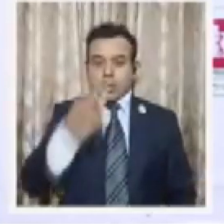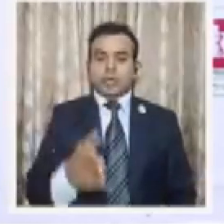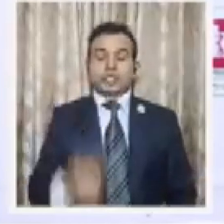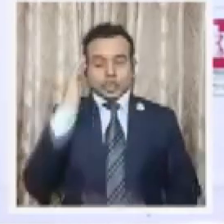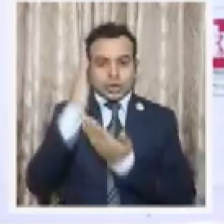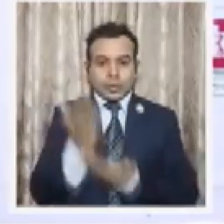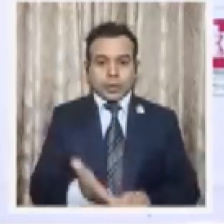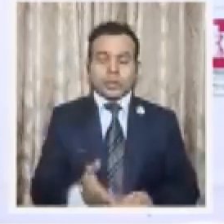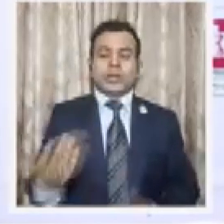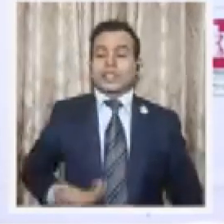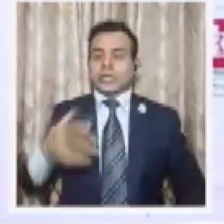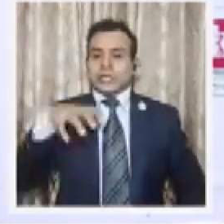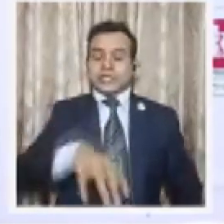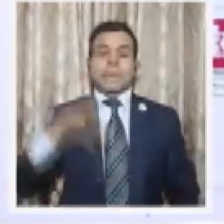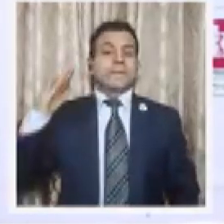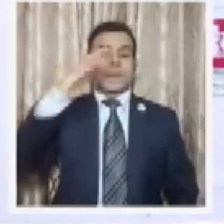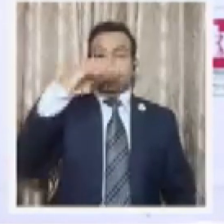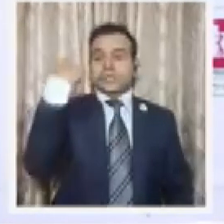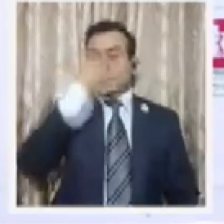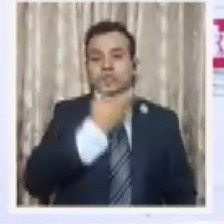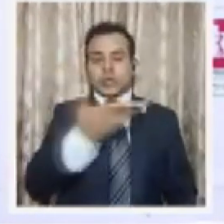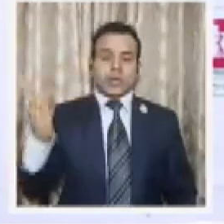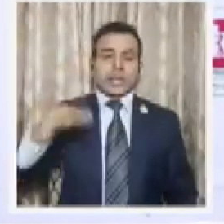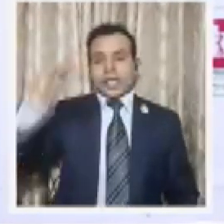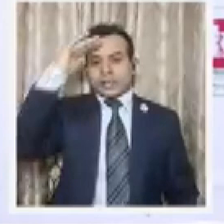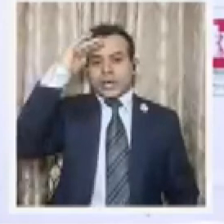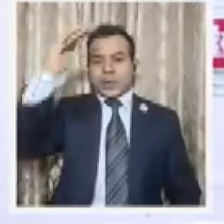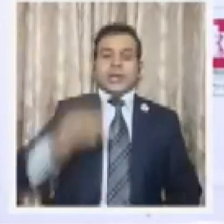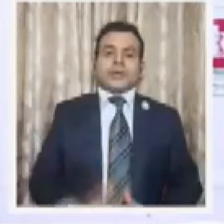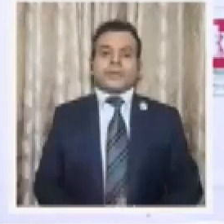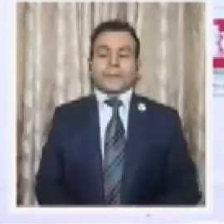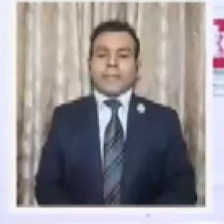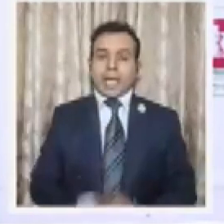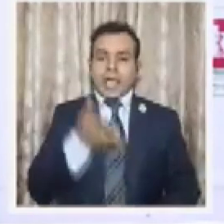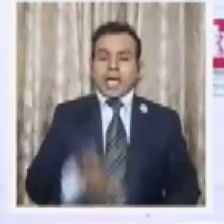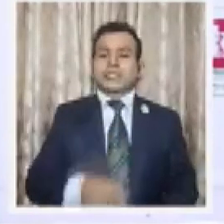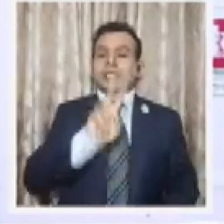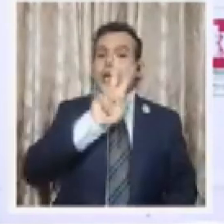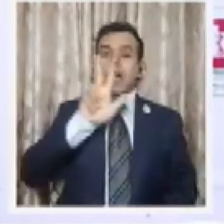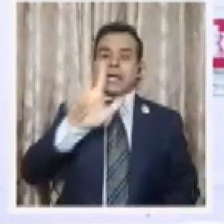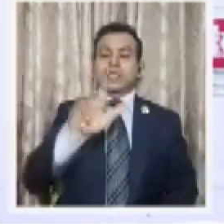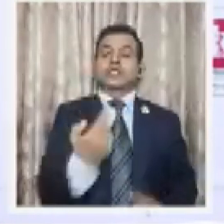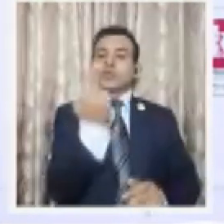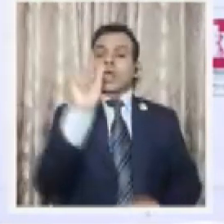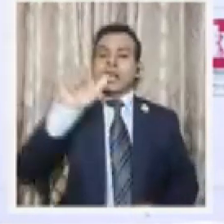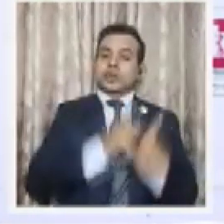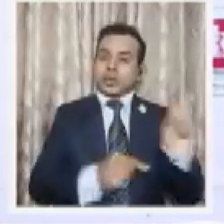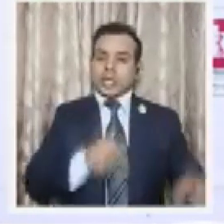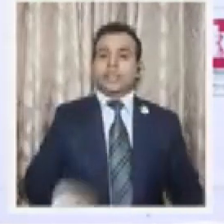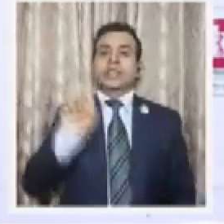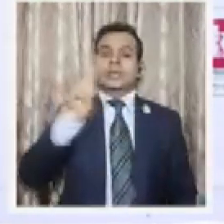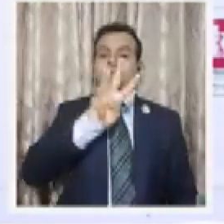প্রিয় সাংবাদিক ভাই ও বোনেরা, সম্মানিত দর্শক শ্রোতাবৃন্দ, দেশবাসী এবং প্রবাসী ভাই ও বোনেরা, আসসালামু আলাইকুম।